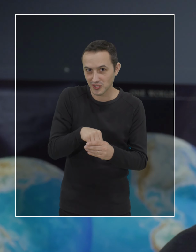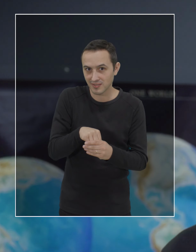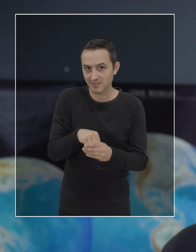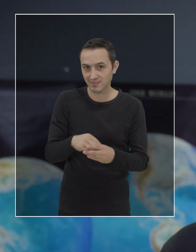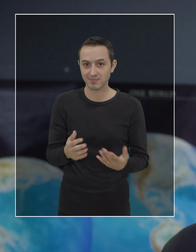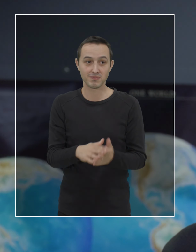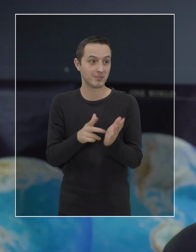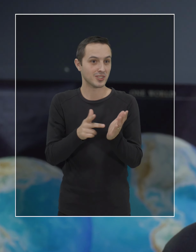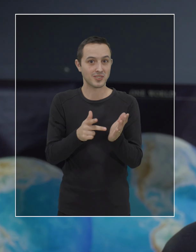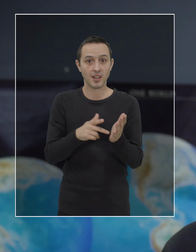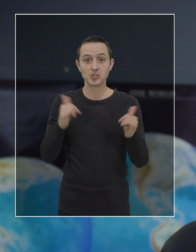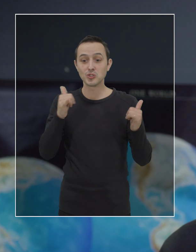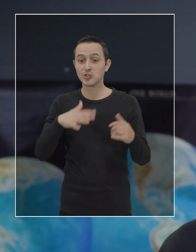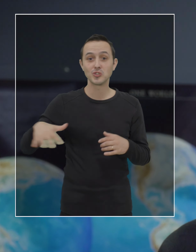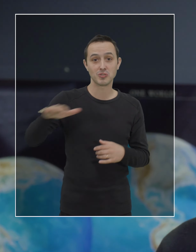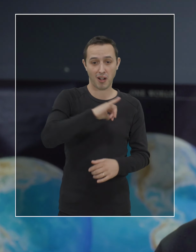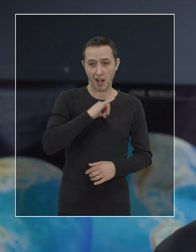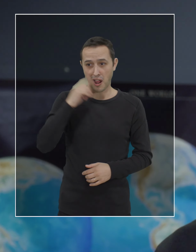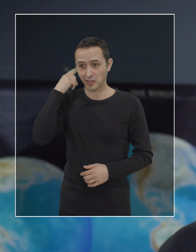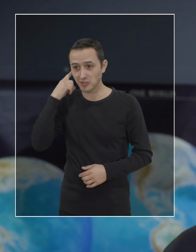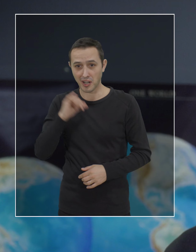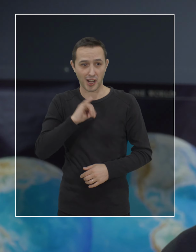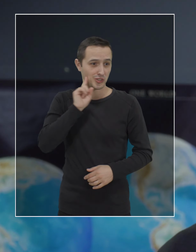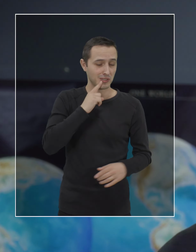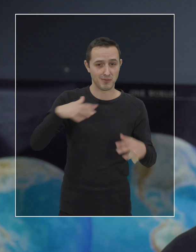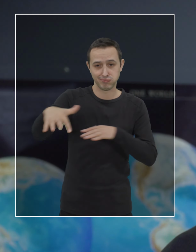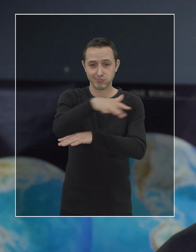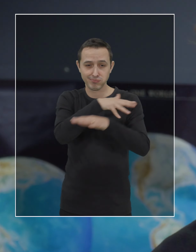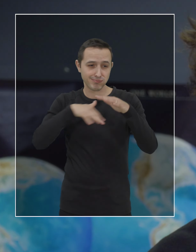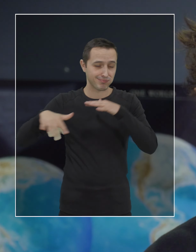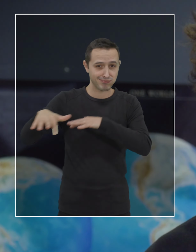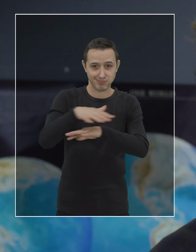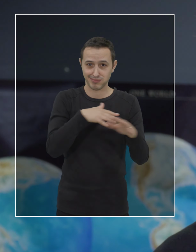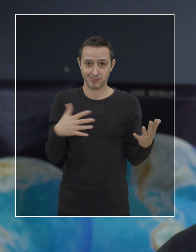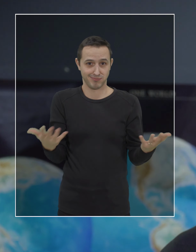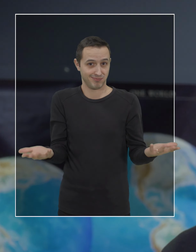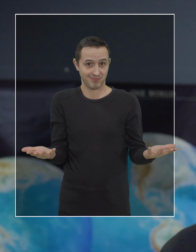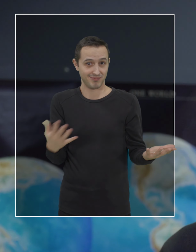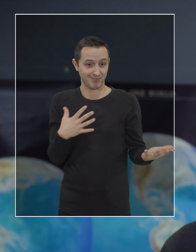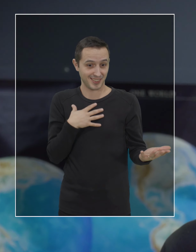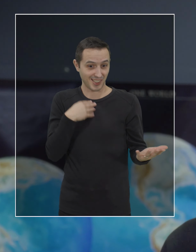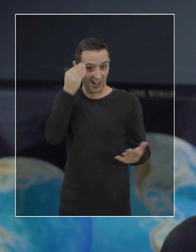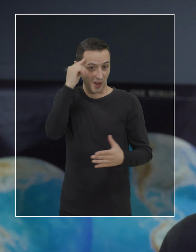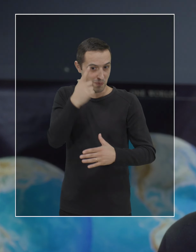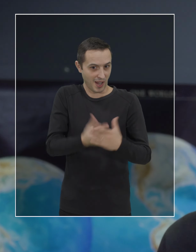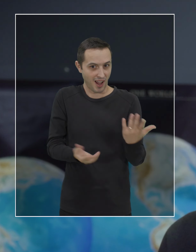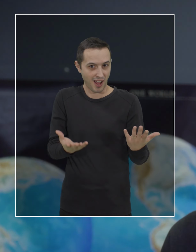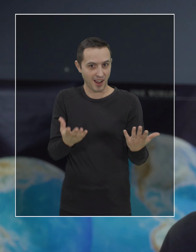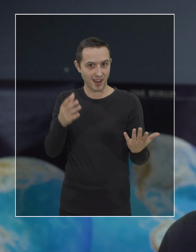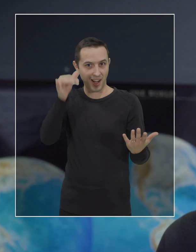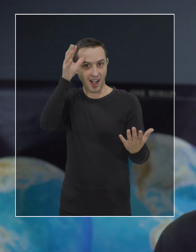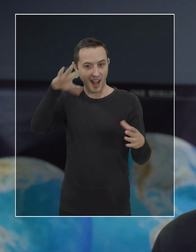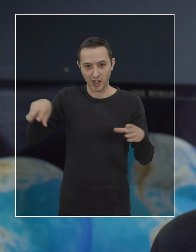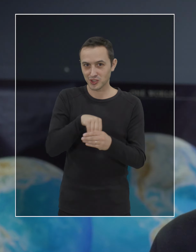d'ailleurs, parce que dans la cour il y a des entendants, il y a des sourds, on est mêlés ensemble. C'est une école bilingue avec des